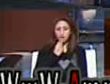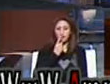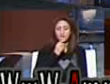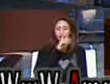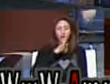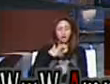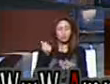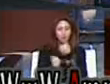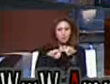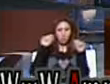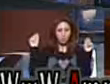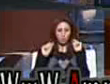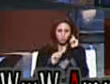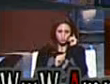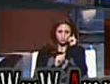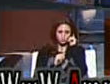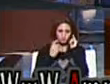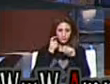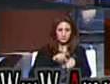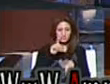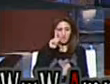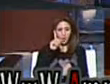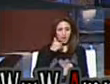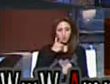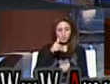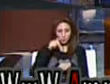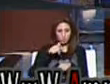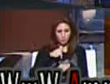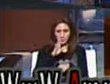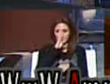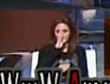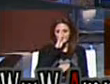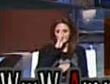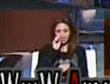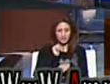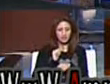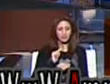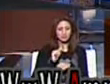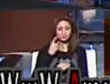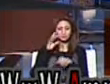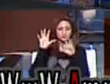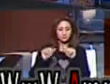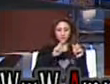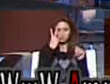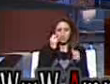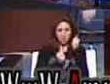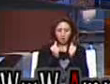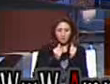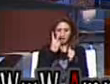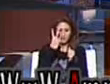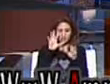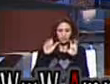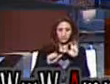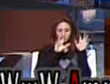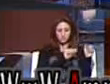يمكن هو زي ما ذكرت حضرتك في تمام الساعه الواحده من صباح يوم الاثنين تم ضبط سيارتين احدهما